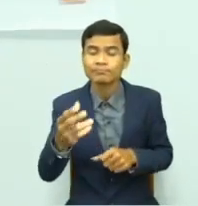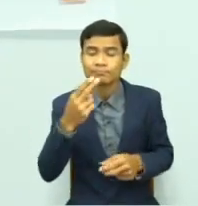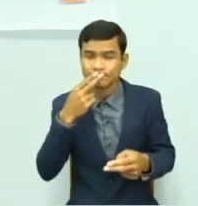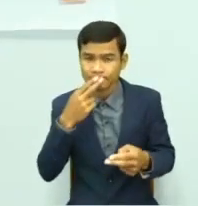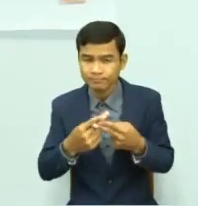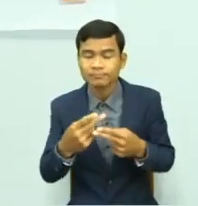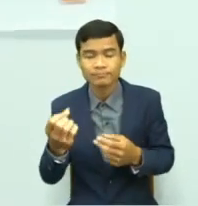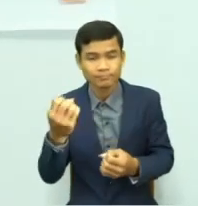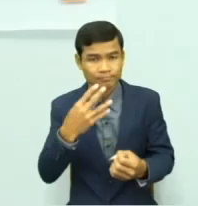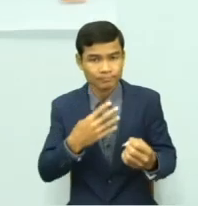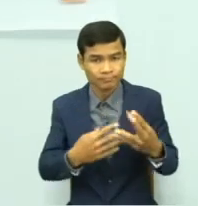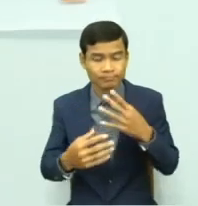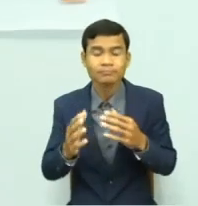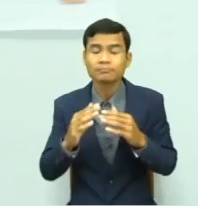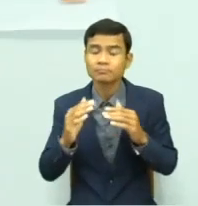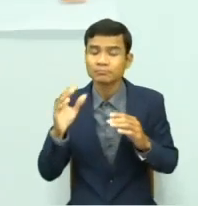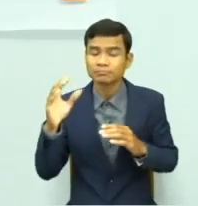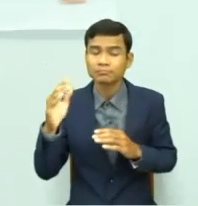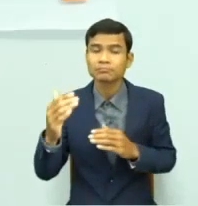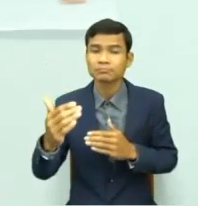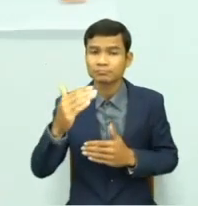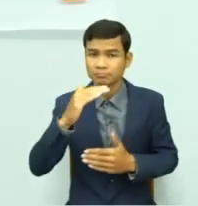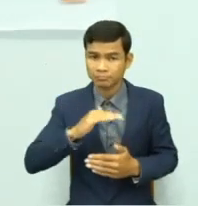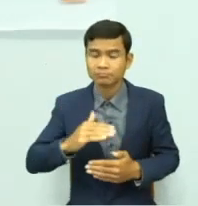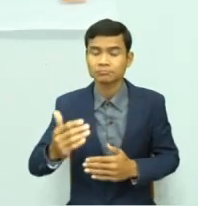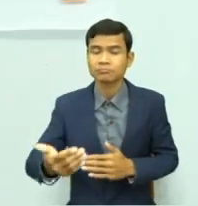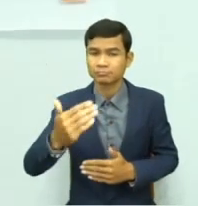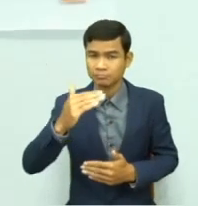xong mà tập hợp tặng ăn này, cha cầu pi